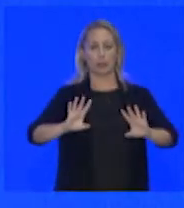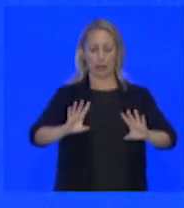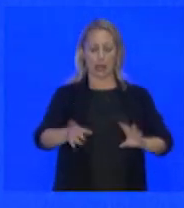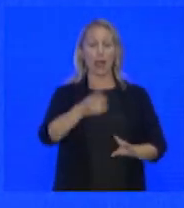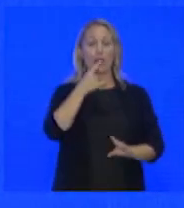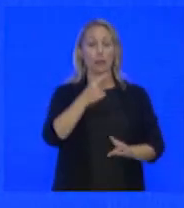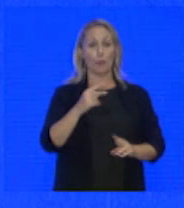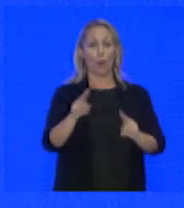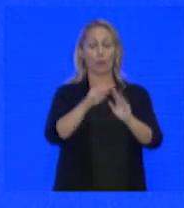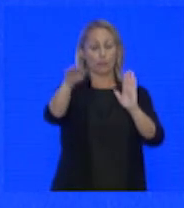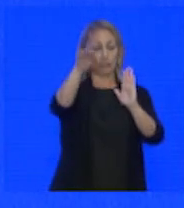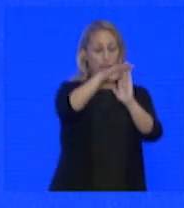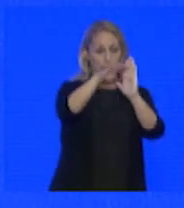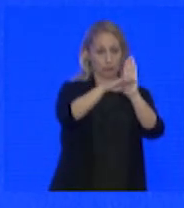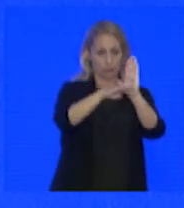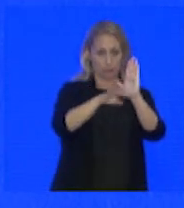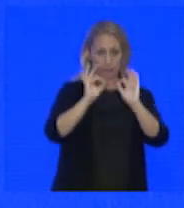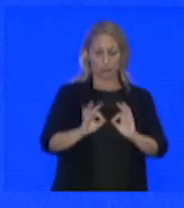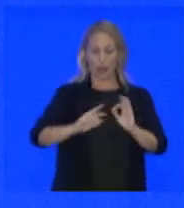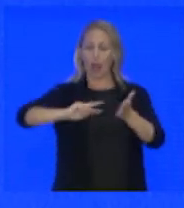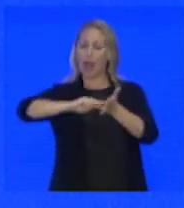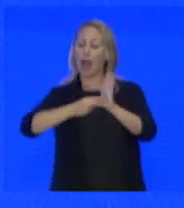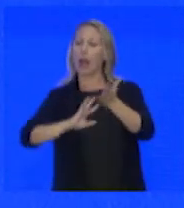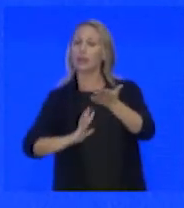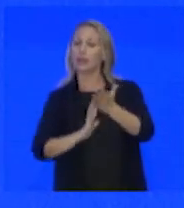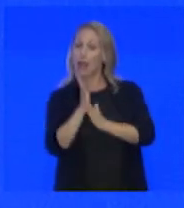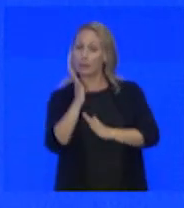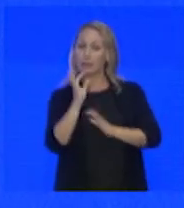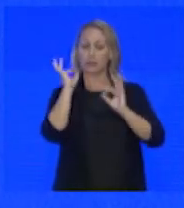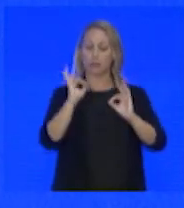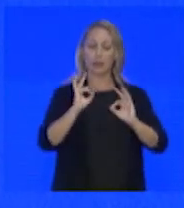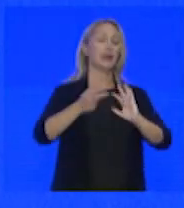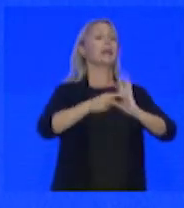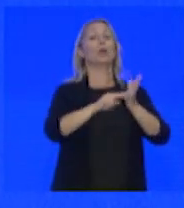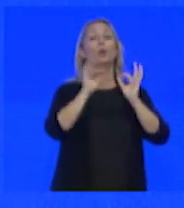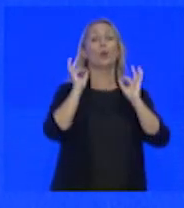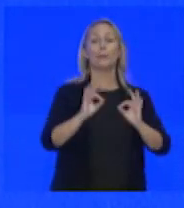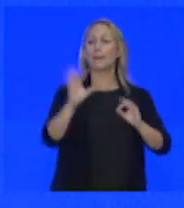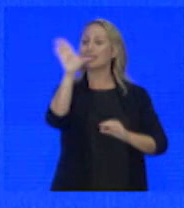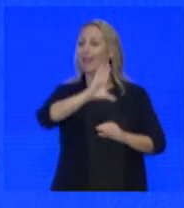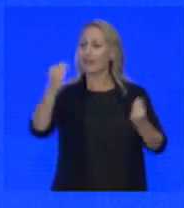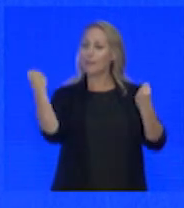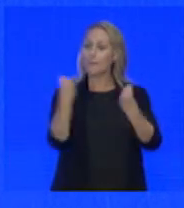συγκεκριμένα για την οικονομία και την ανάπτυξη, όπως απαιτεί ο χαρακτήρας της ΔΕΘ. Και δεν θα